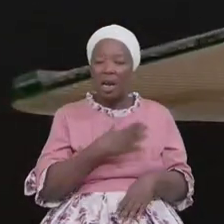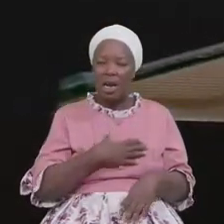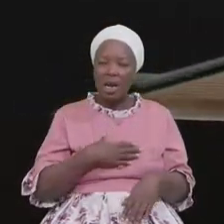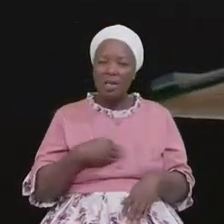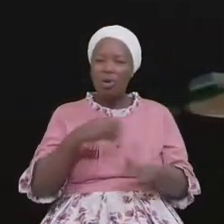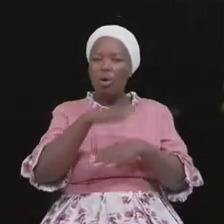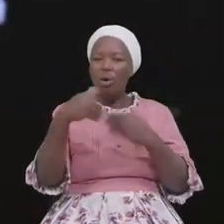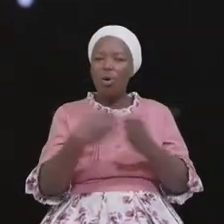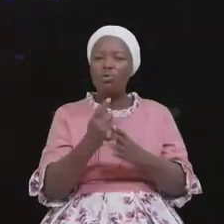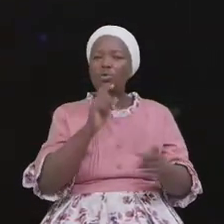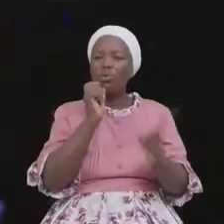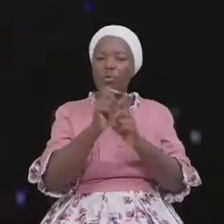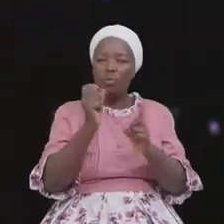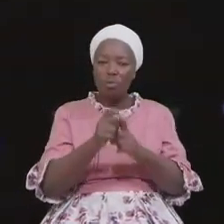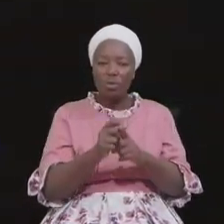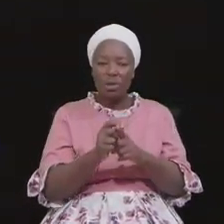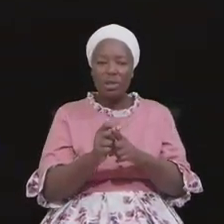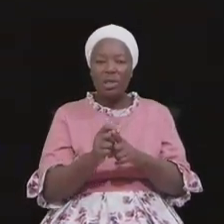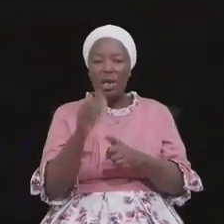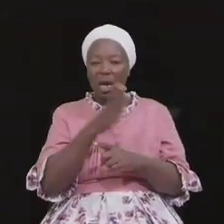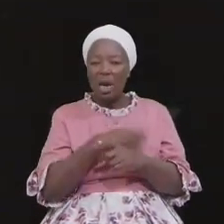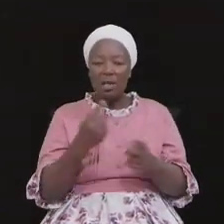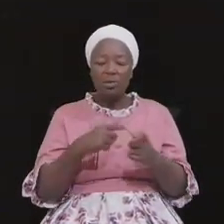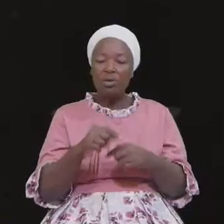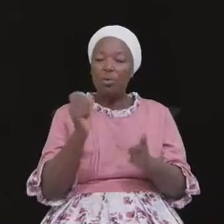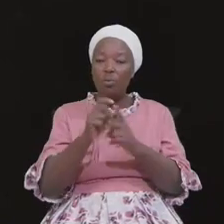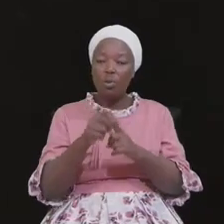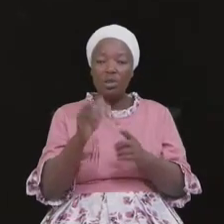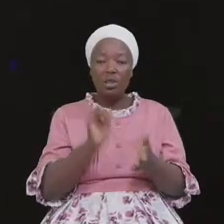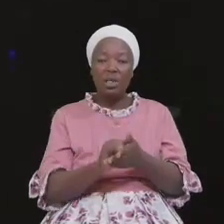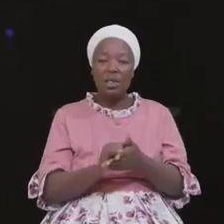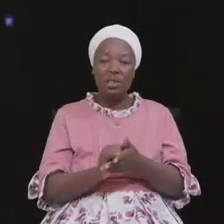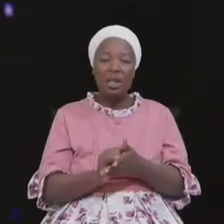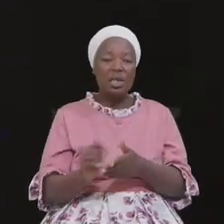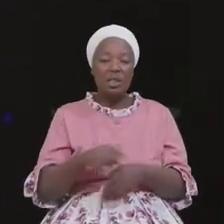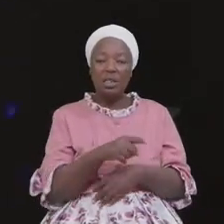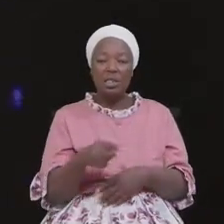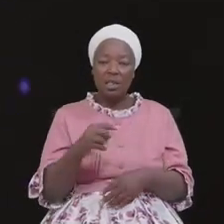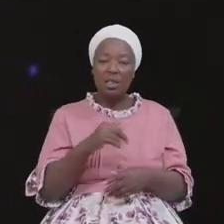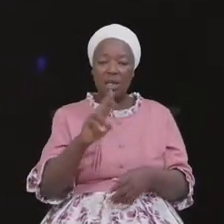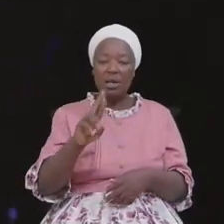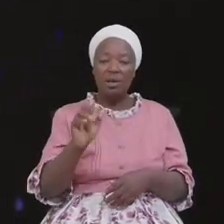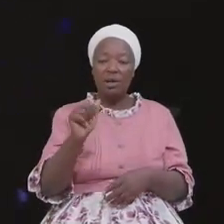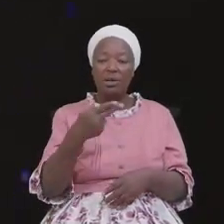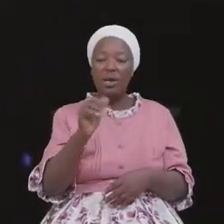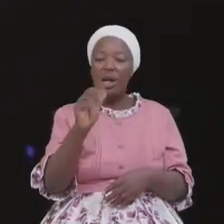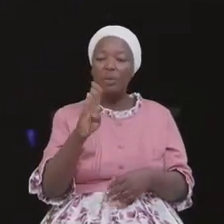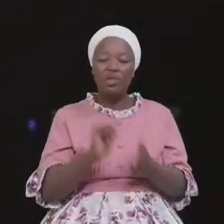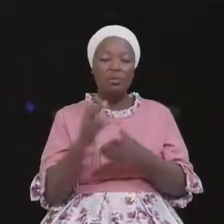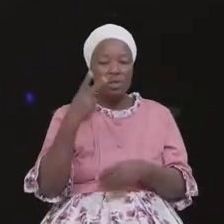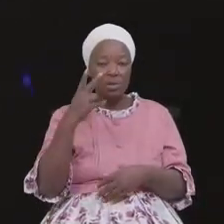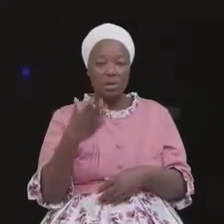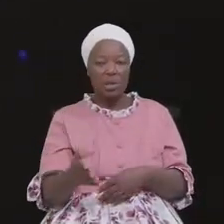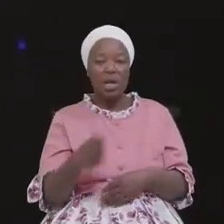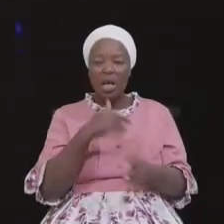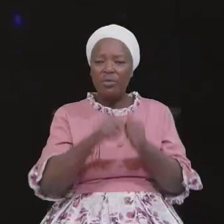et les propos et les déclarations de Rahab qu'ils ont vu là-bas, tout ce que nous avons vu, tout